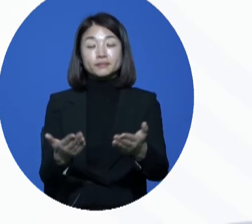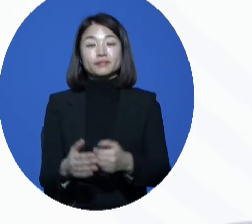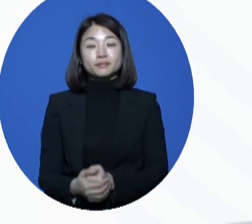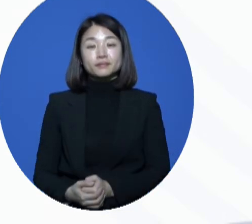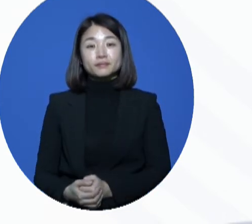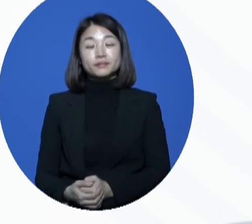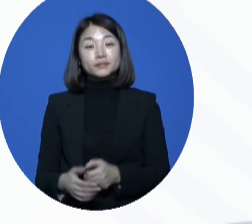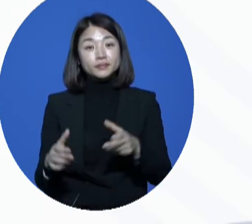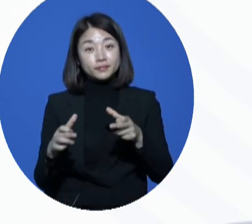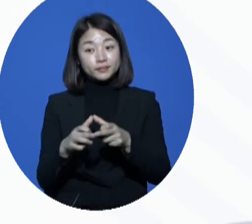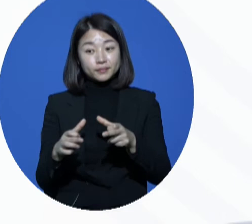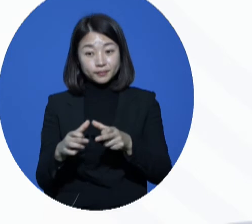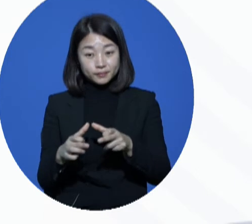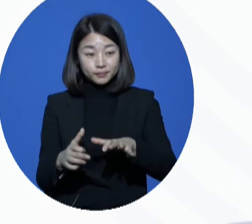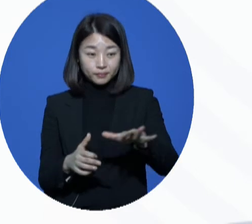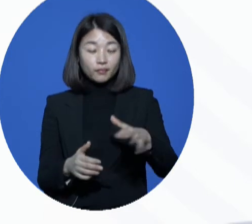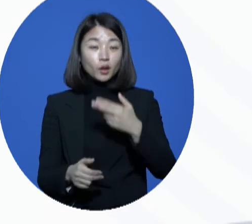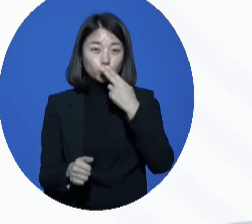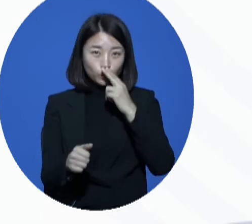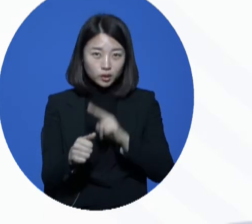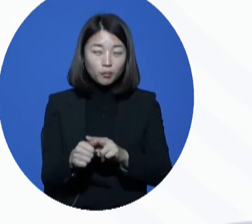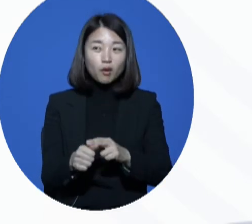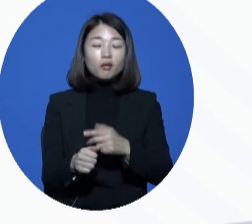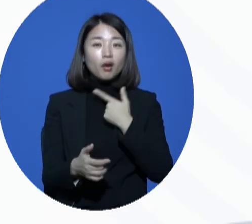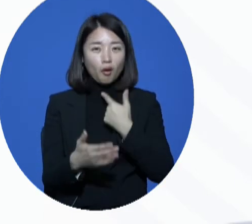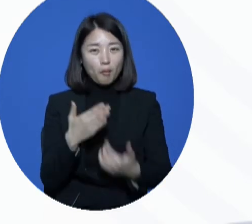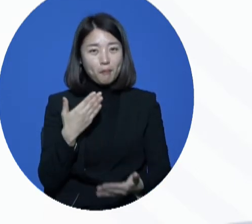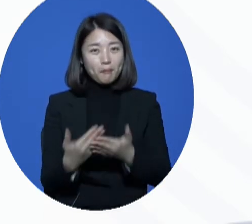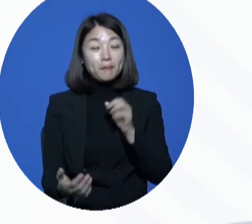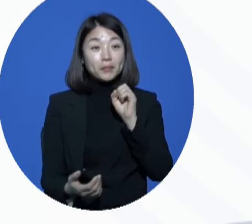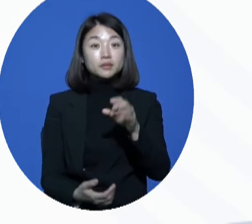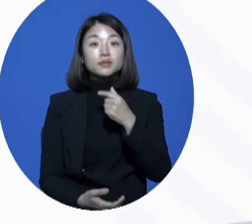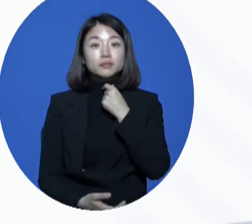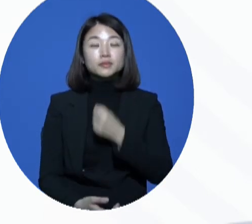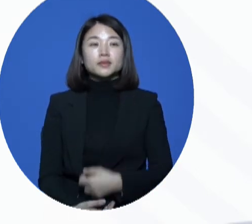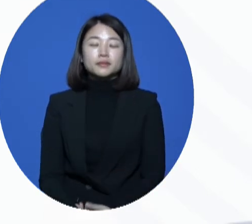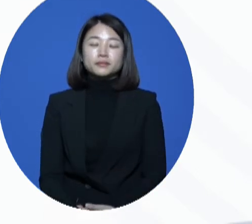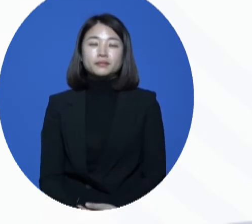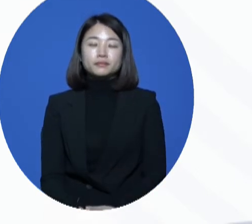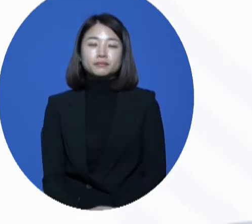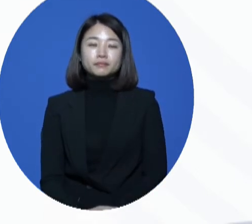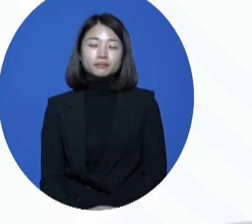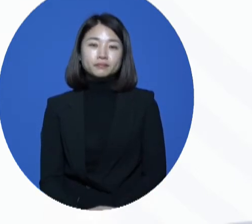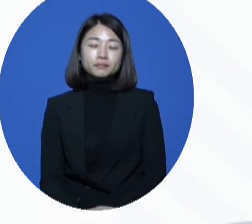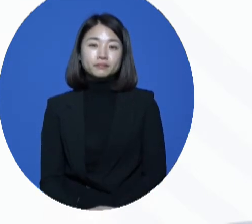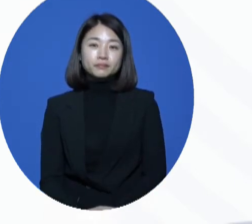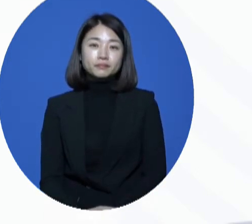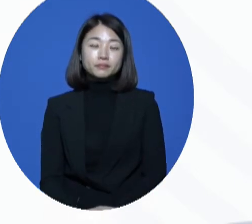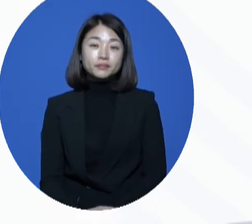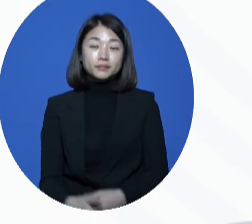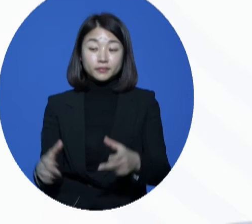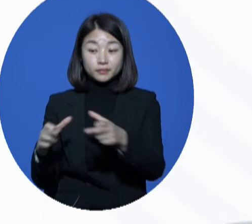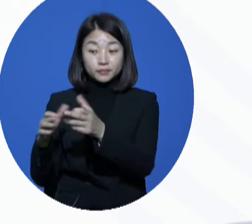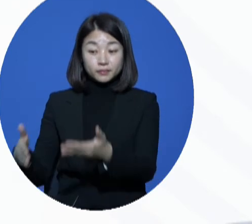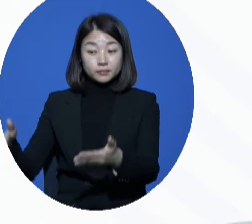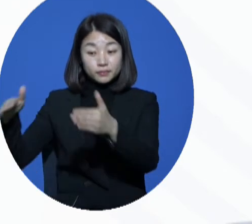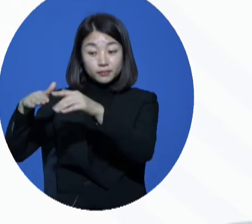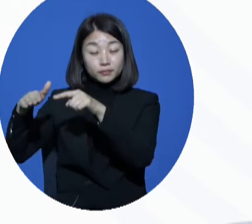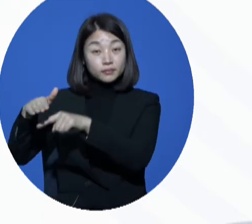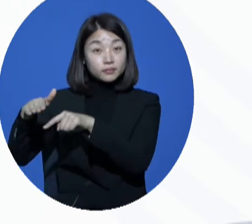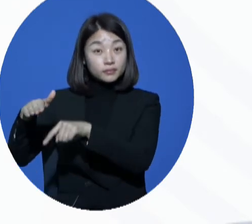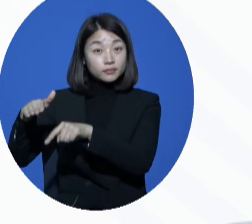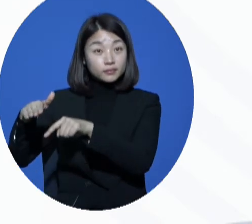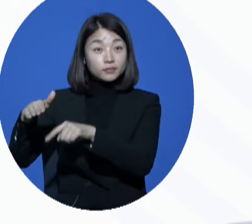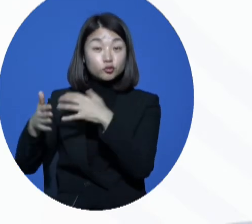장애인 당사자들의 도전과 경험과 운동에 대해서도 말씀드리고 싶습니다. 앞서서 장애인 거주 시설의